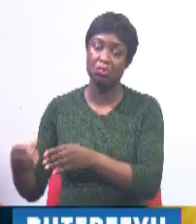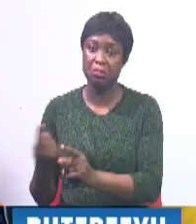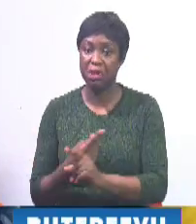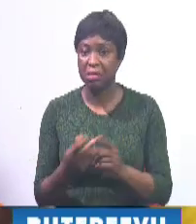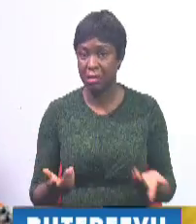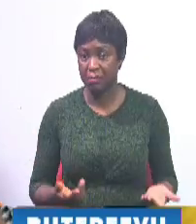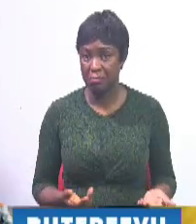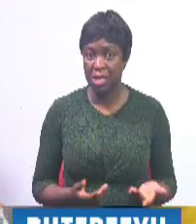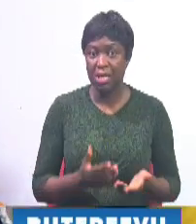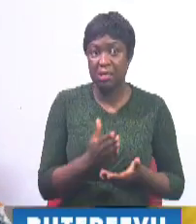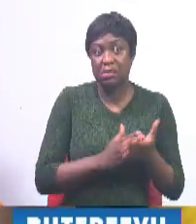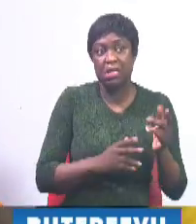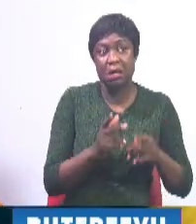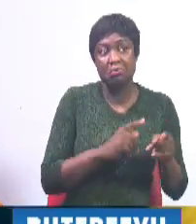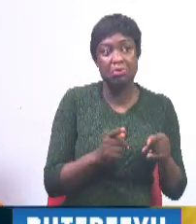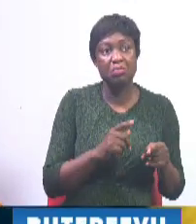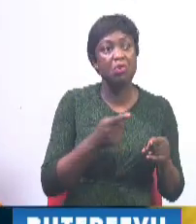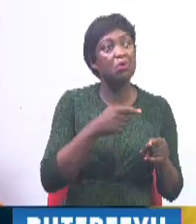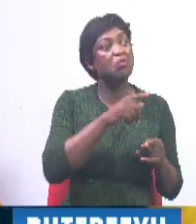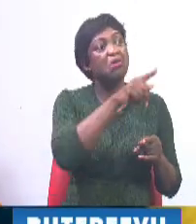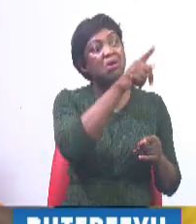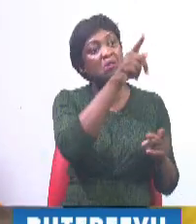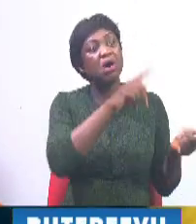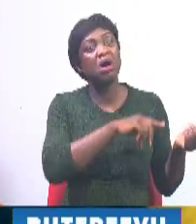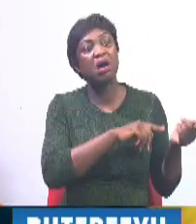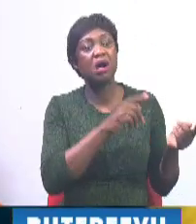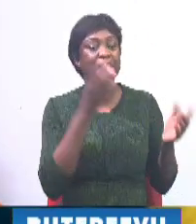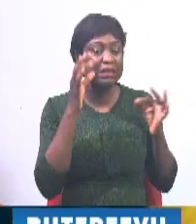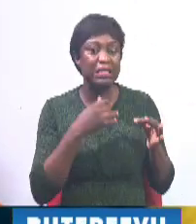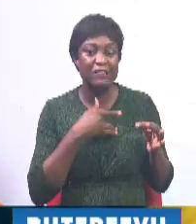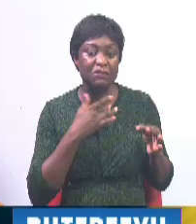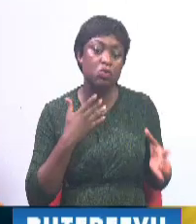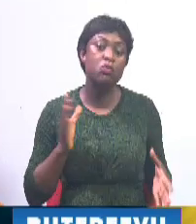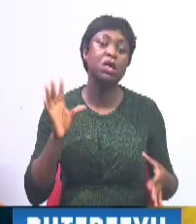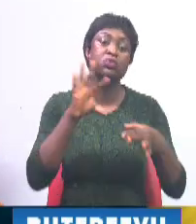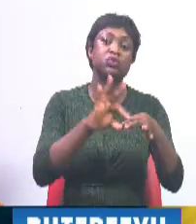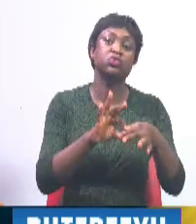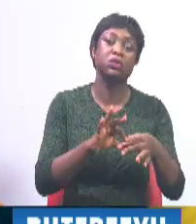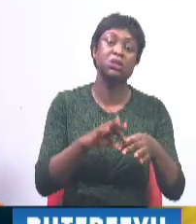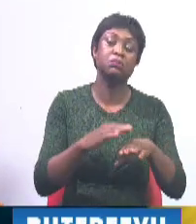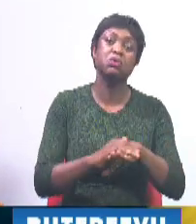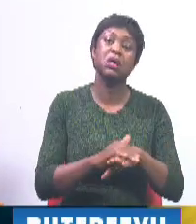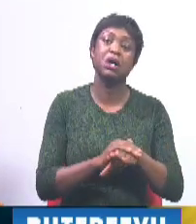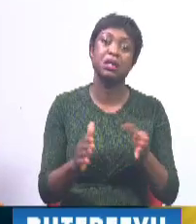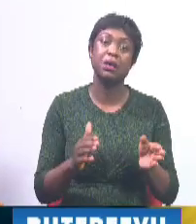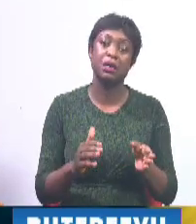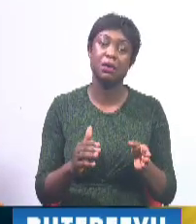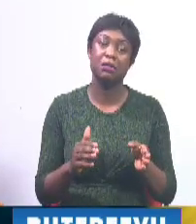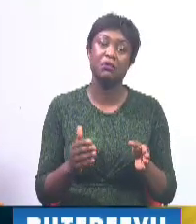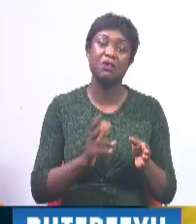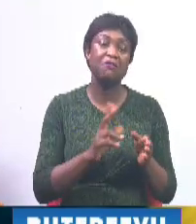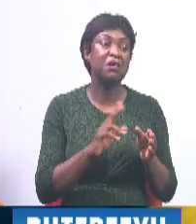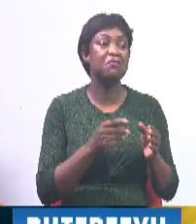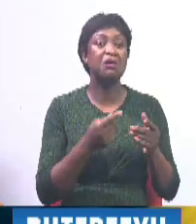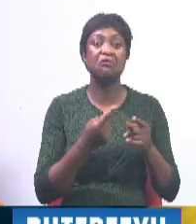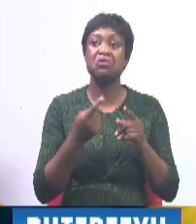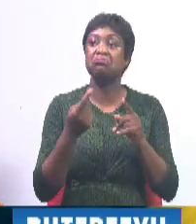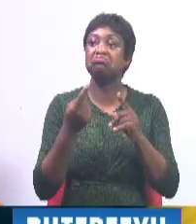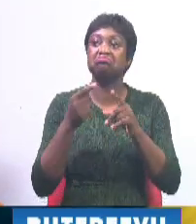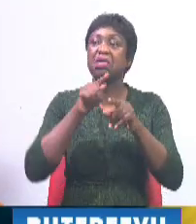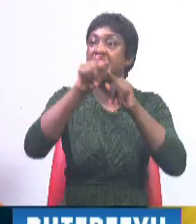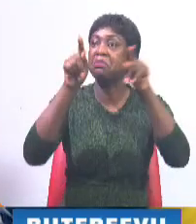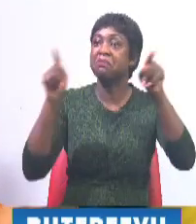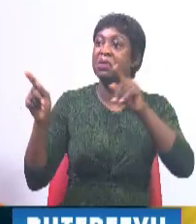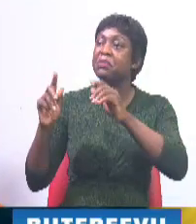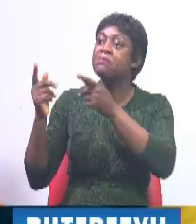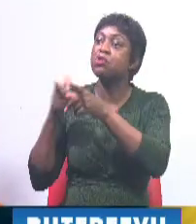ne bavanga bazenga babayita mpunzi bajja nga babundabunda kale bakozesa kubundabunda ennaku zino nga